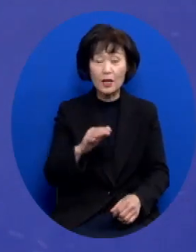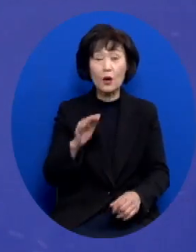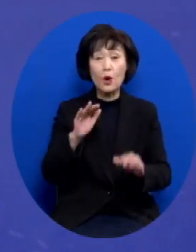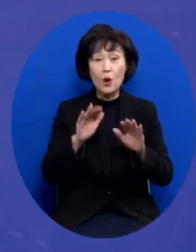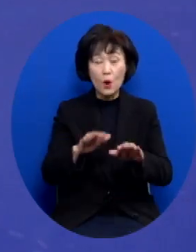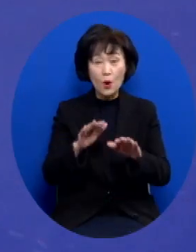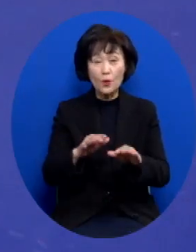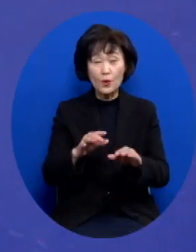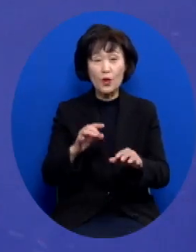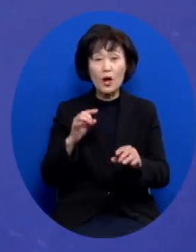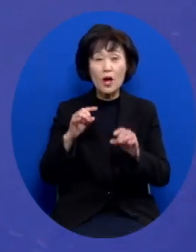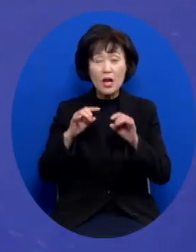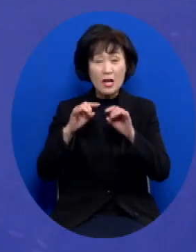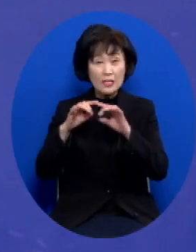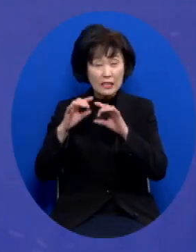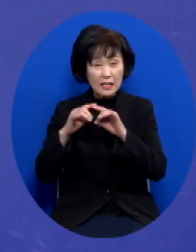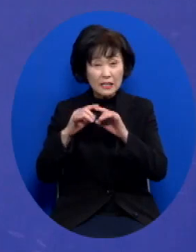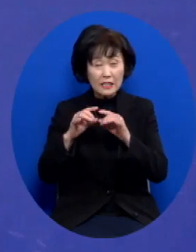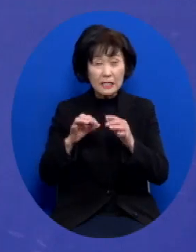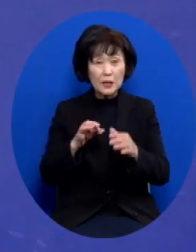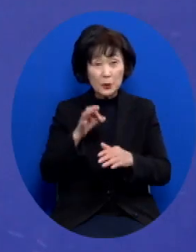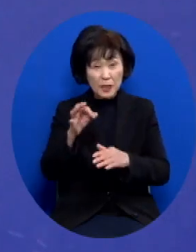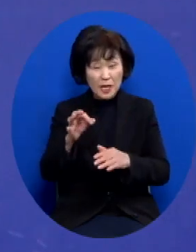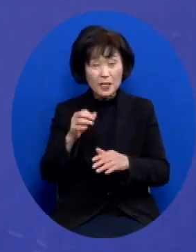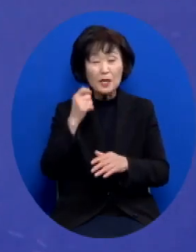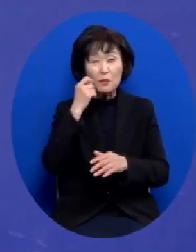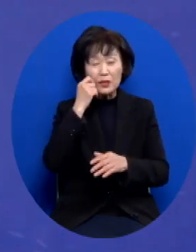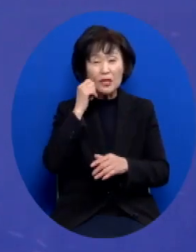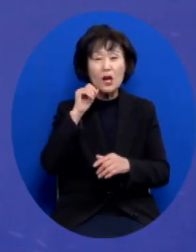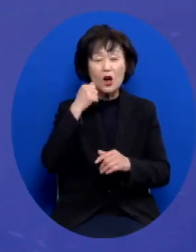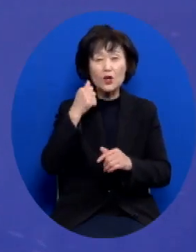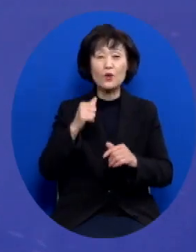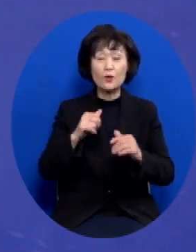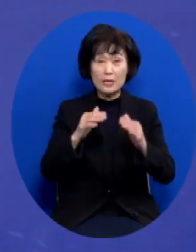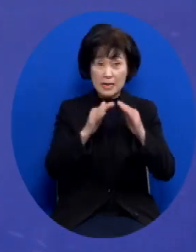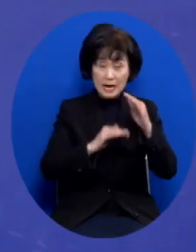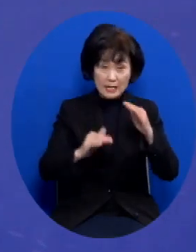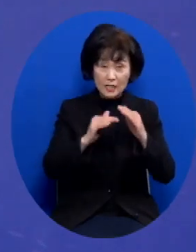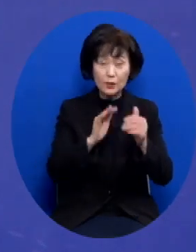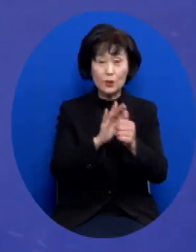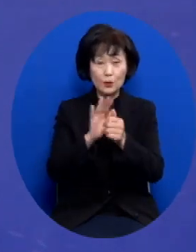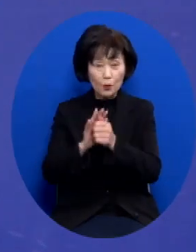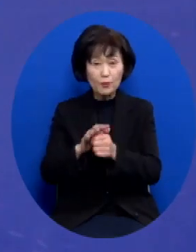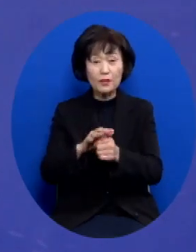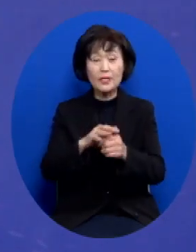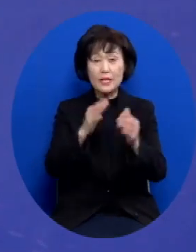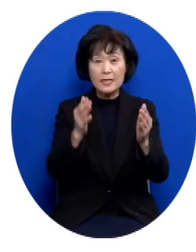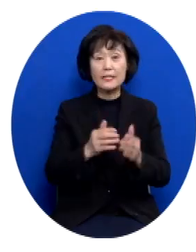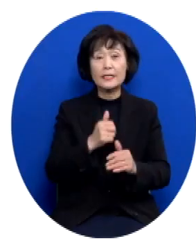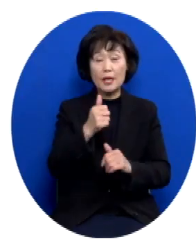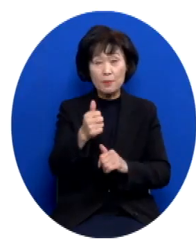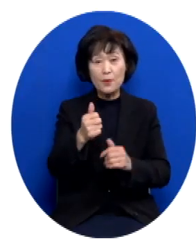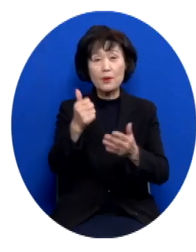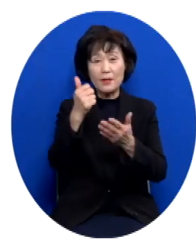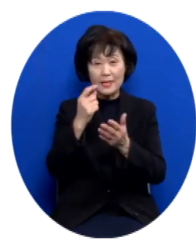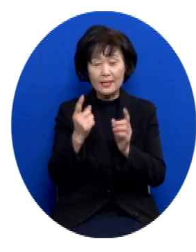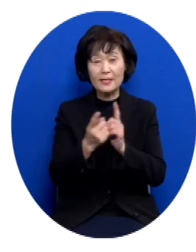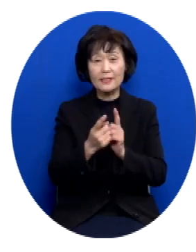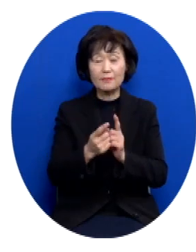있는 밥상공동체 연탄은행 대표 허기봉 목사를 만나봤습니다. 김동훈 기자입니다.